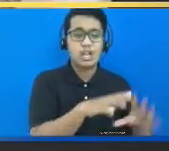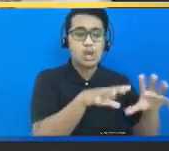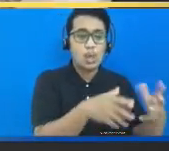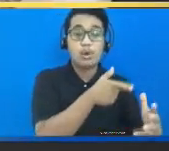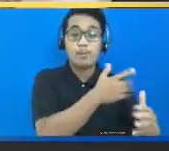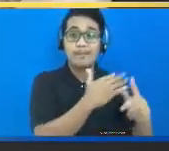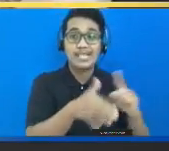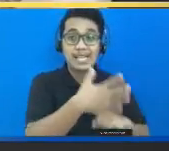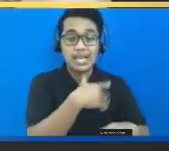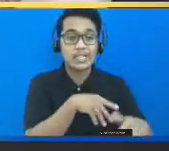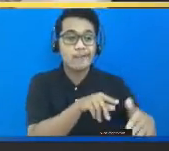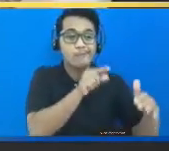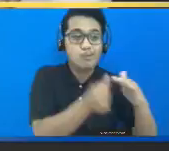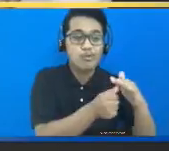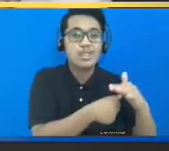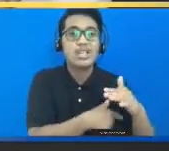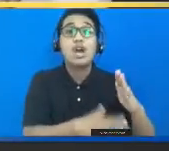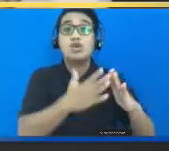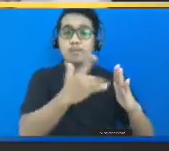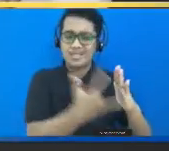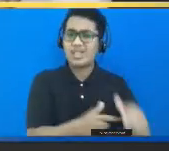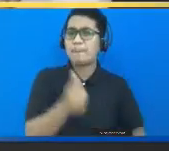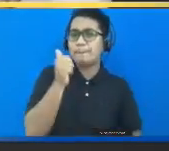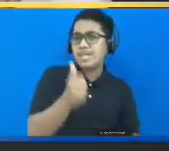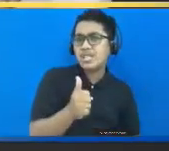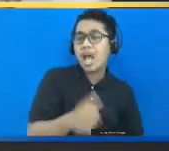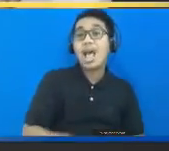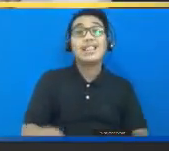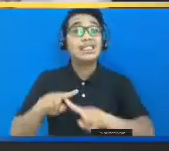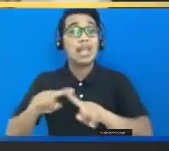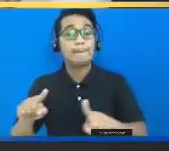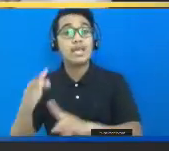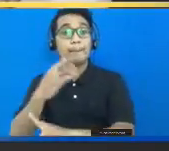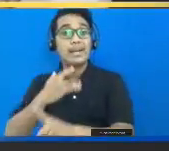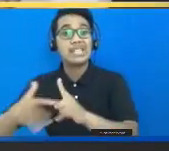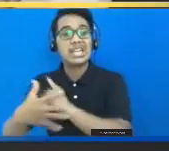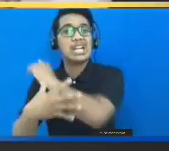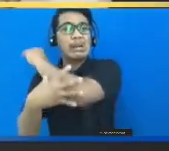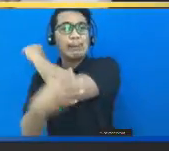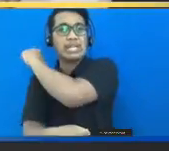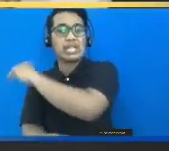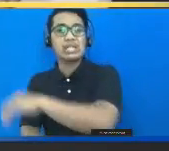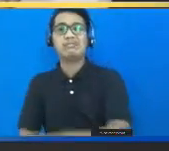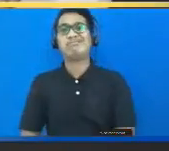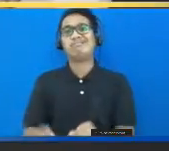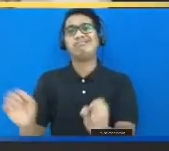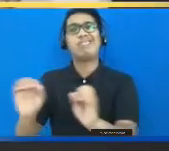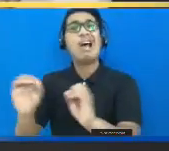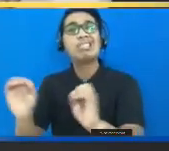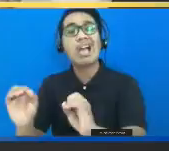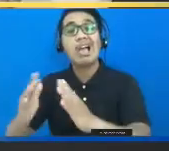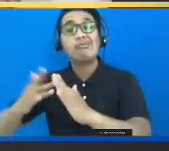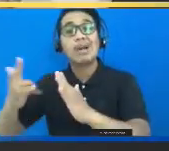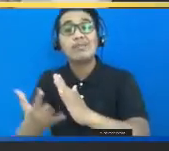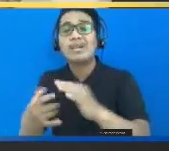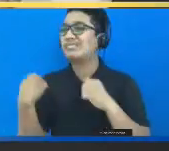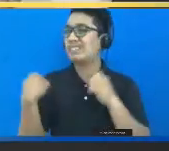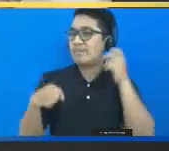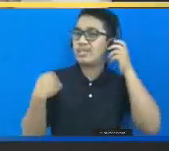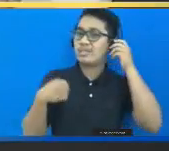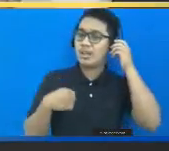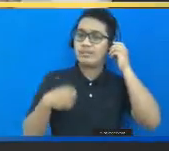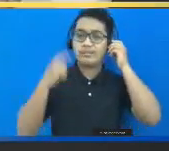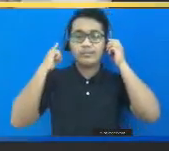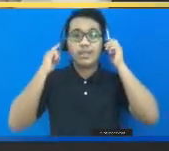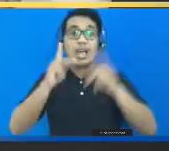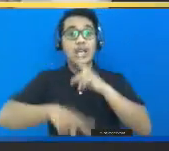tabungan itu bisa tinggal dirumah tapi mereka yang miskin itu tidak mungkin tinggal di rumah di Indonesia itu hanya orang